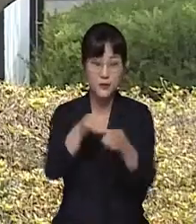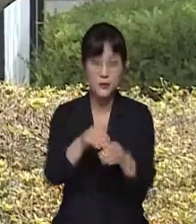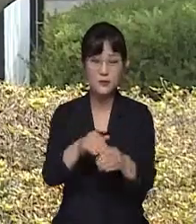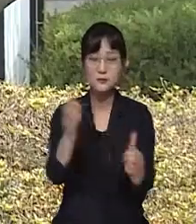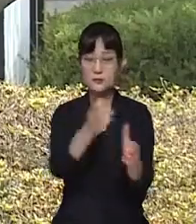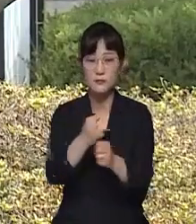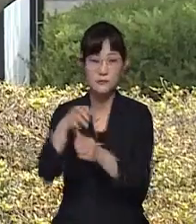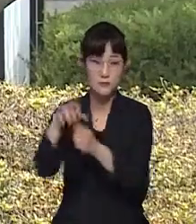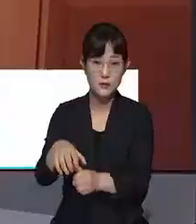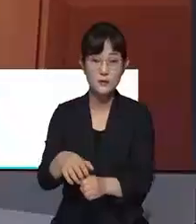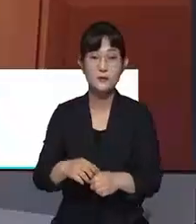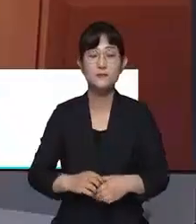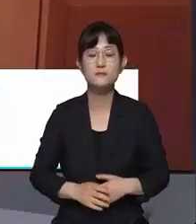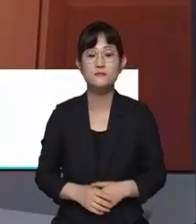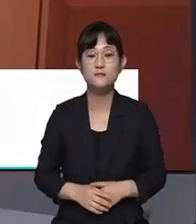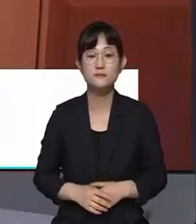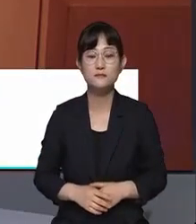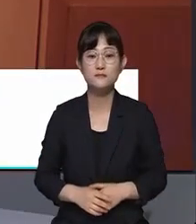입건됐습니다.